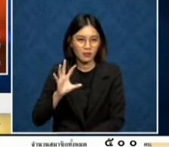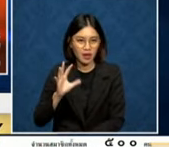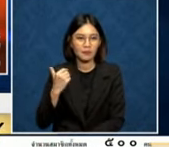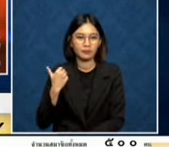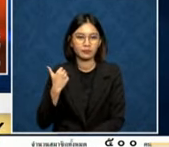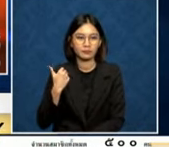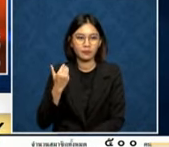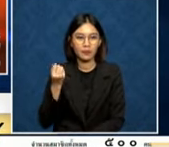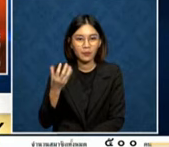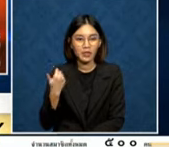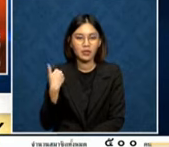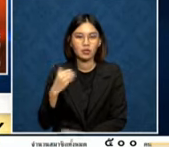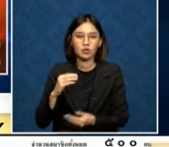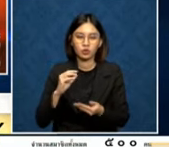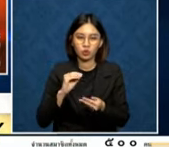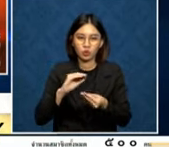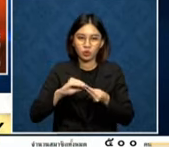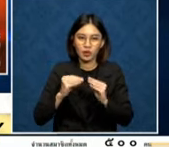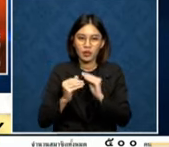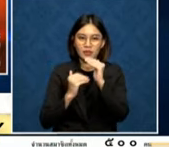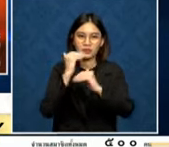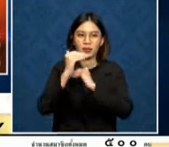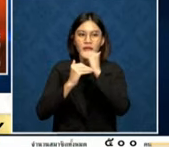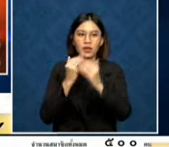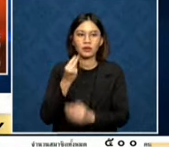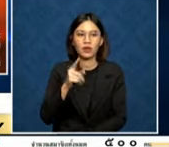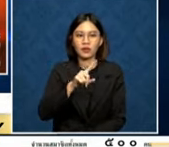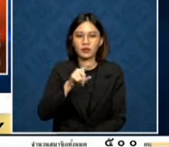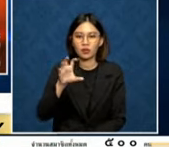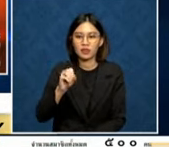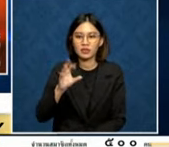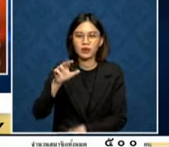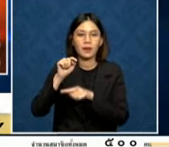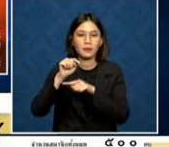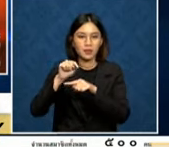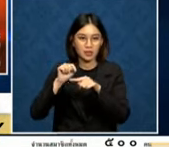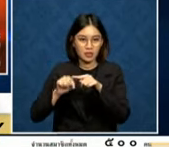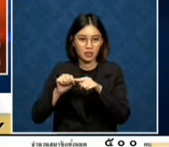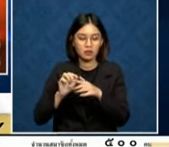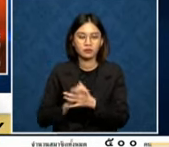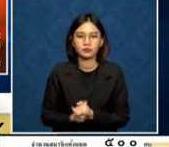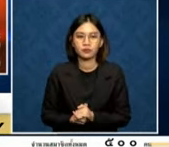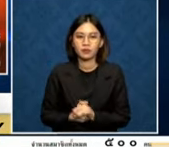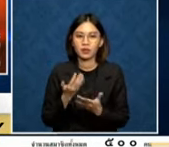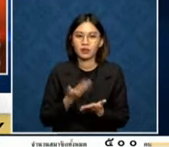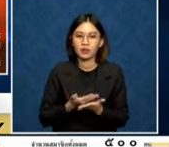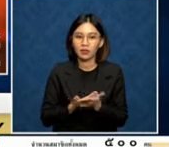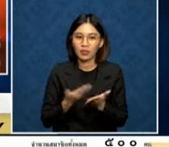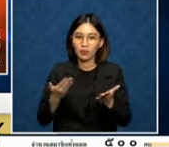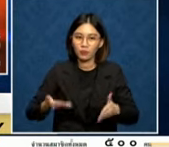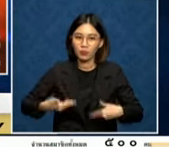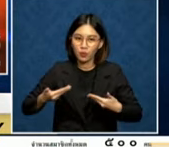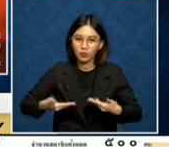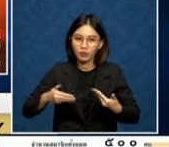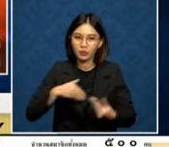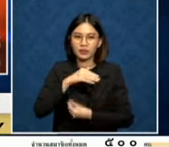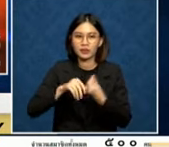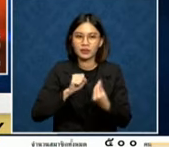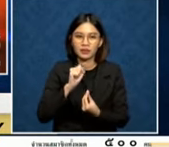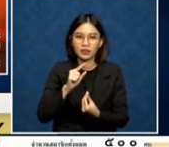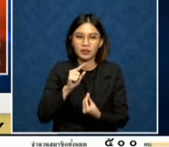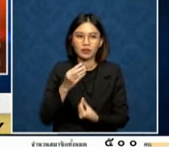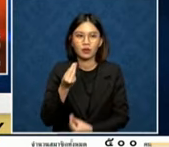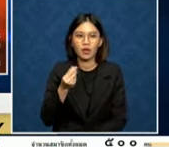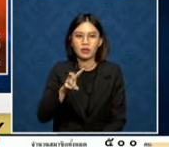ครับด้วยตัวเลขที่เติบโตครับสูงถึง 155ครับท่านประธานสร้างมูลค่าทางเศรษฐกิจถึง